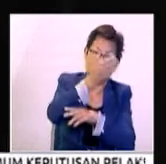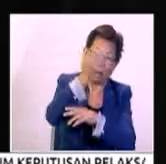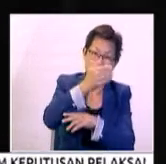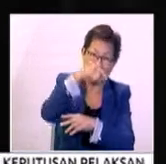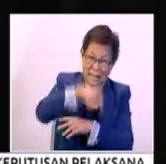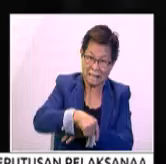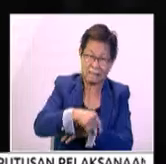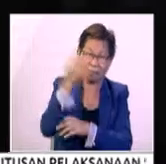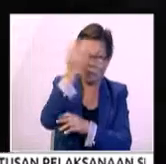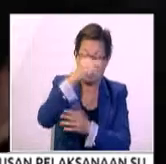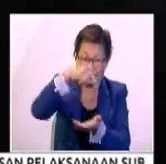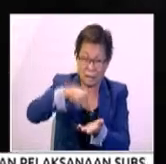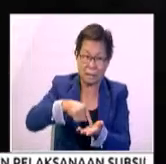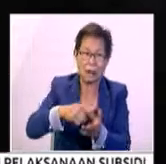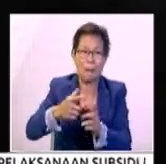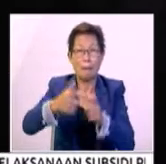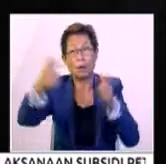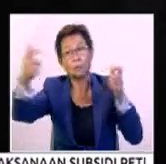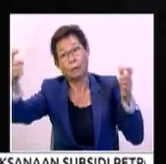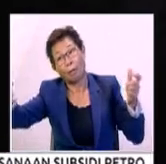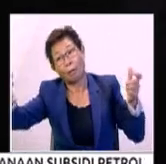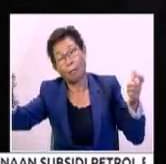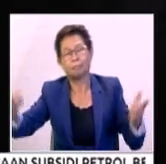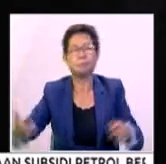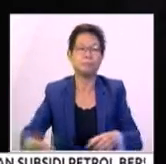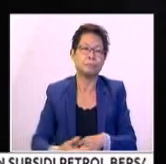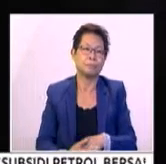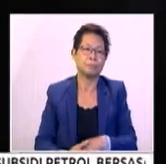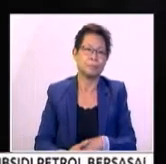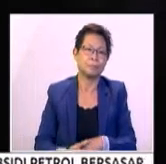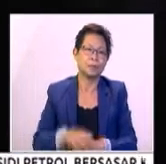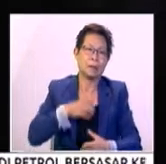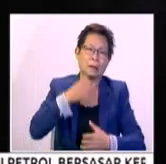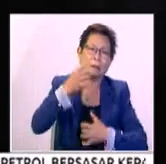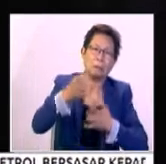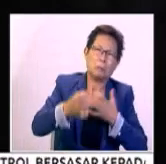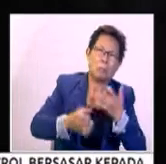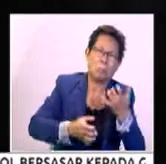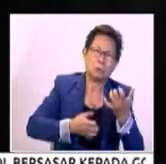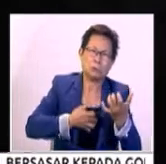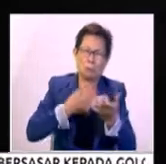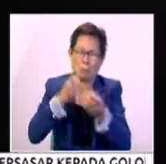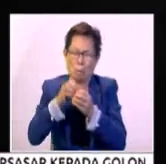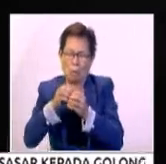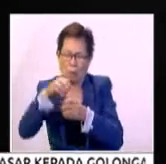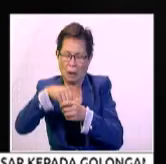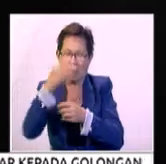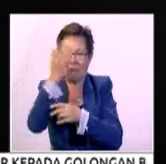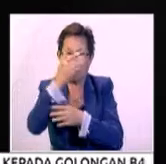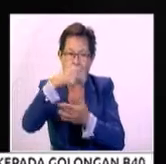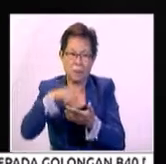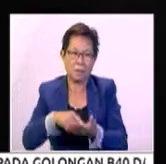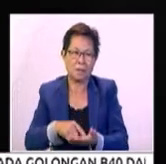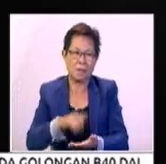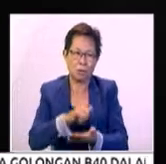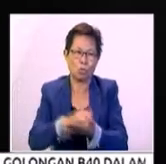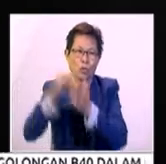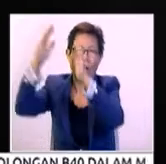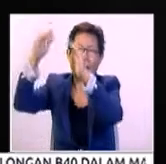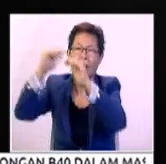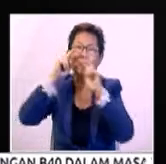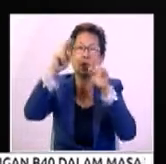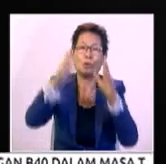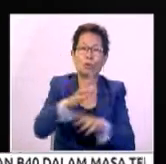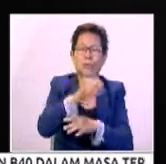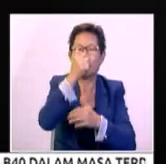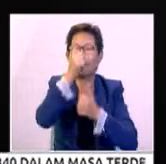dia besar. Jadi bila emotion tu kita kena bagi lebih dalam filem. Jadi itu yang saya harap pada penonton